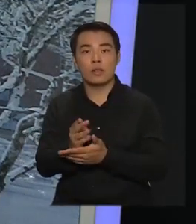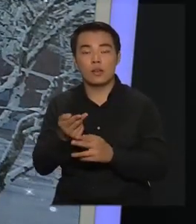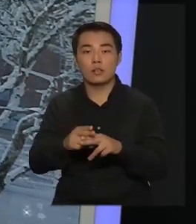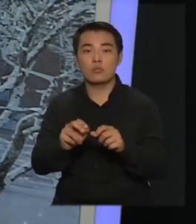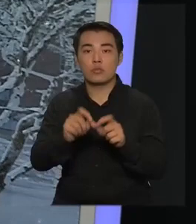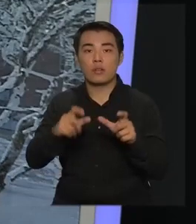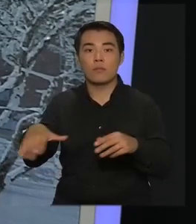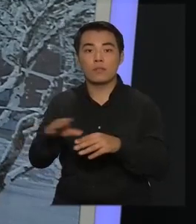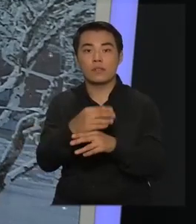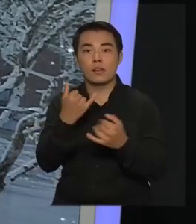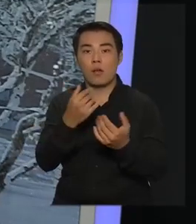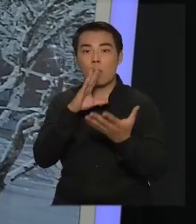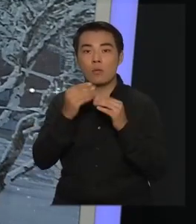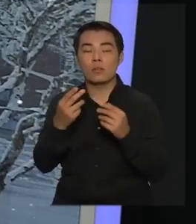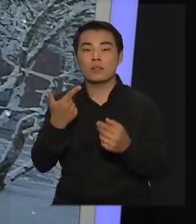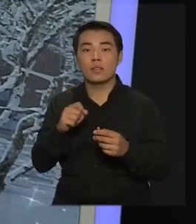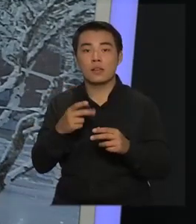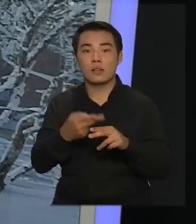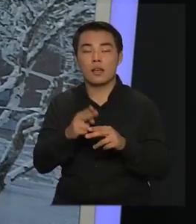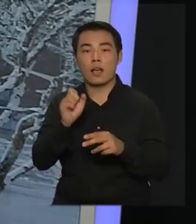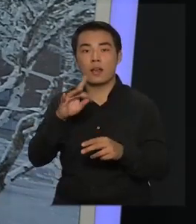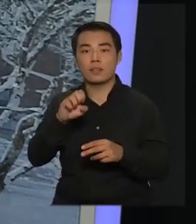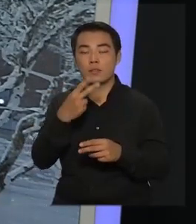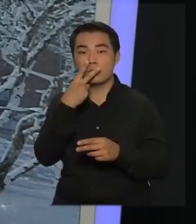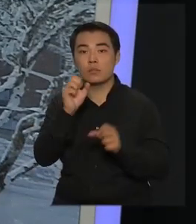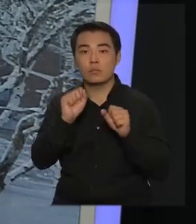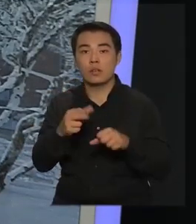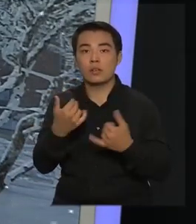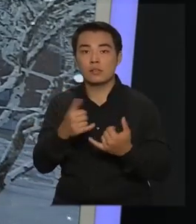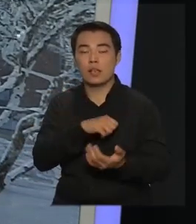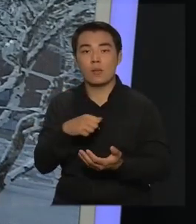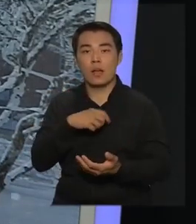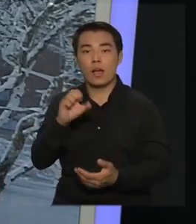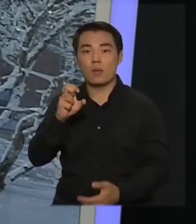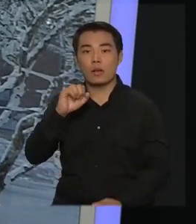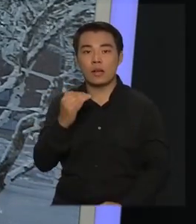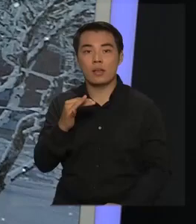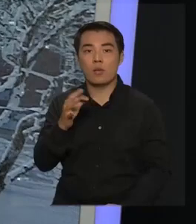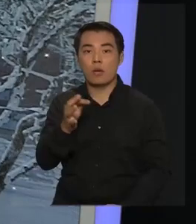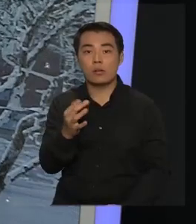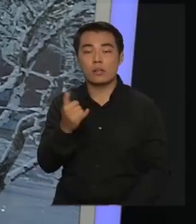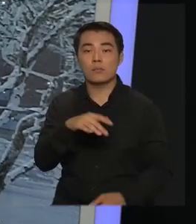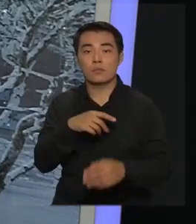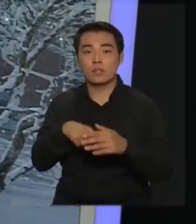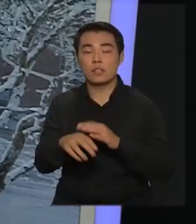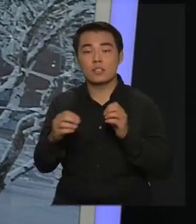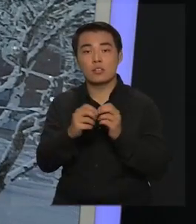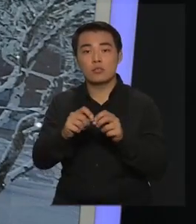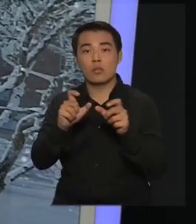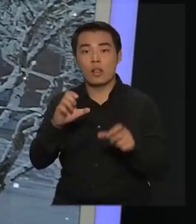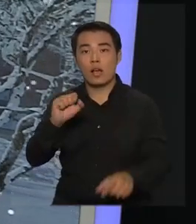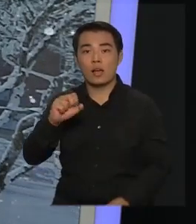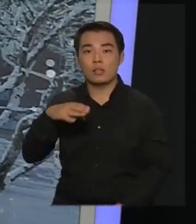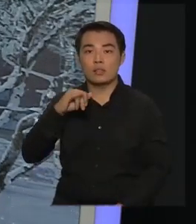мектептердің барлығы қай өңірлерде орналасқан дәл қазір картадан көріп тұрсыздар. Енді көш басында Абай облысы, бұл жерде 10 мектеп,